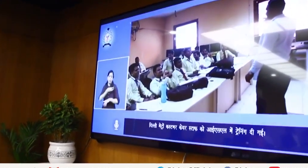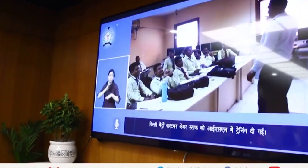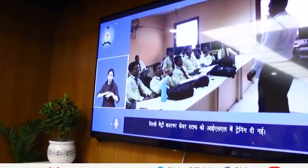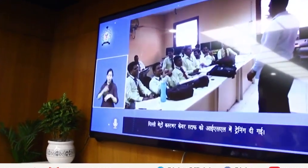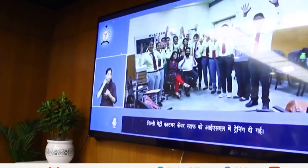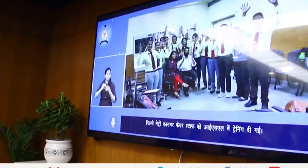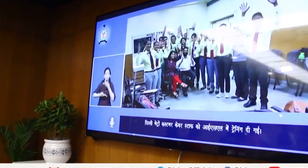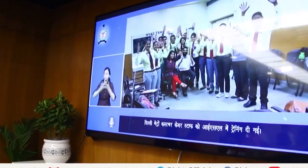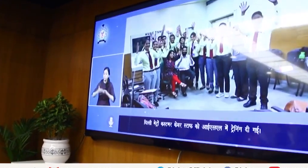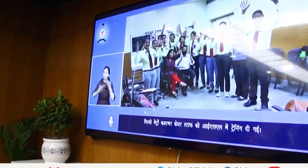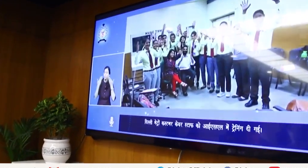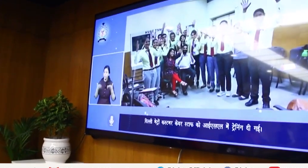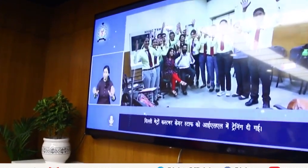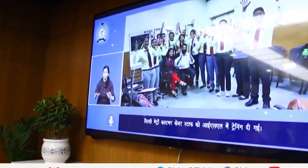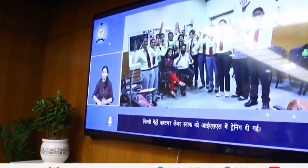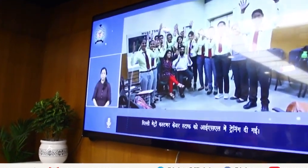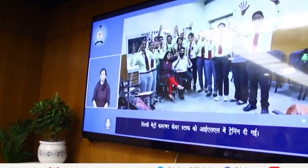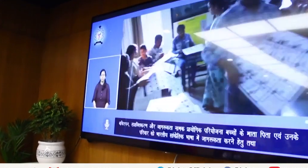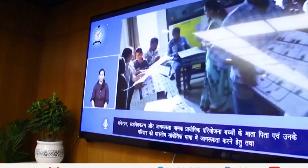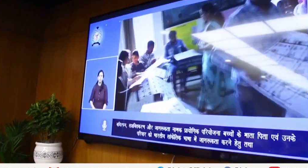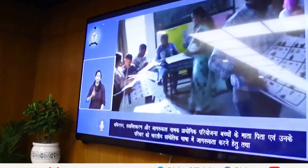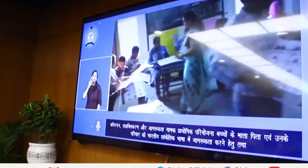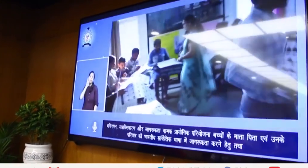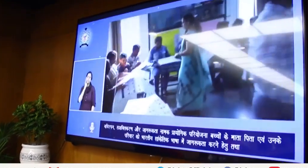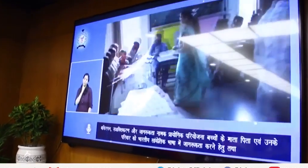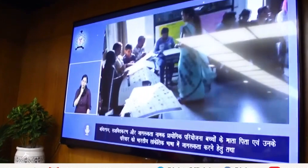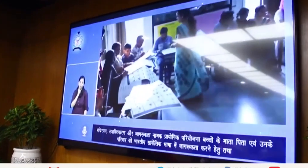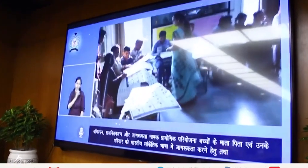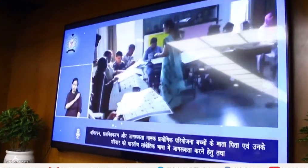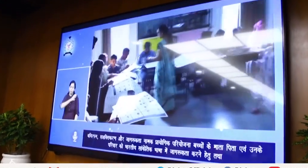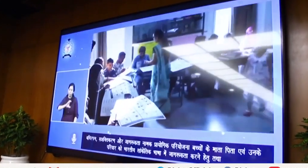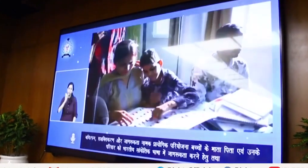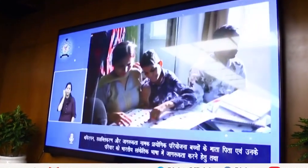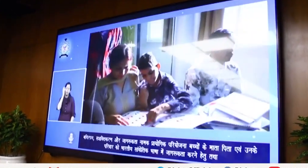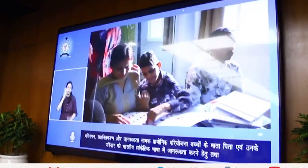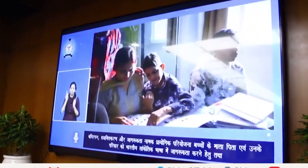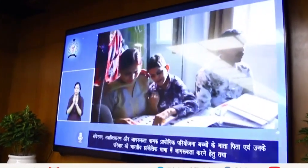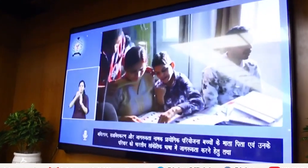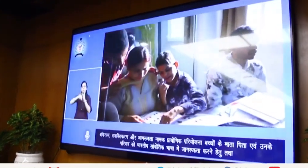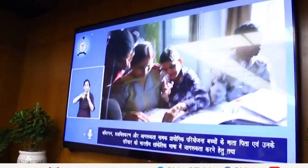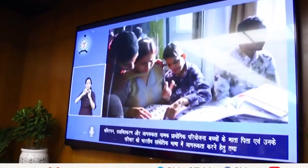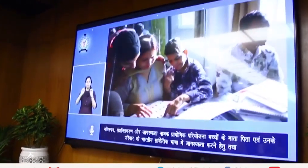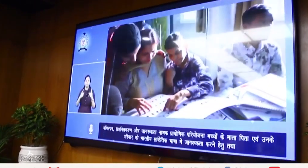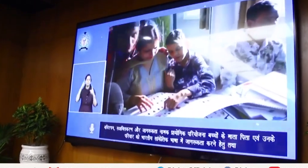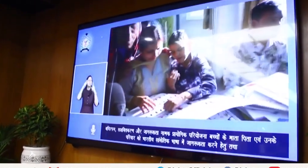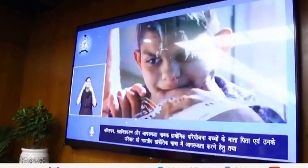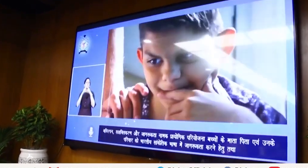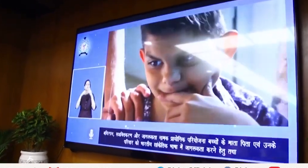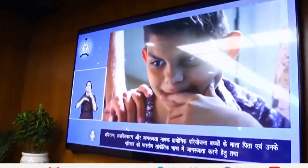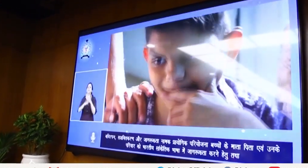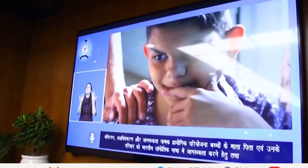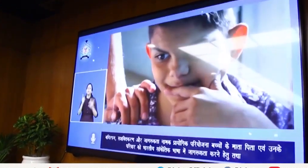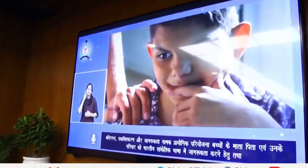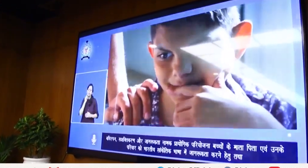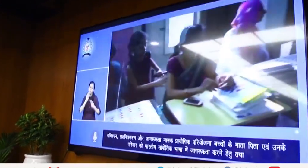कस्टमर केयर स्टाफ को ISL में ट्रेनिंग दी गई। बधिरपन, सशक्तिकरण और जागरूकता नामक प्रायोगिक परियोजना बच्चों के